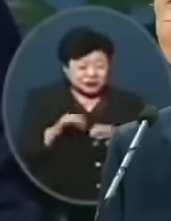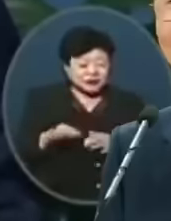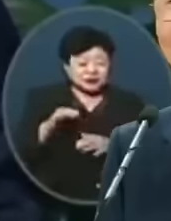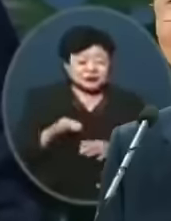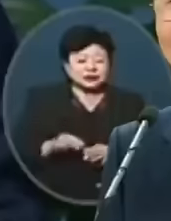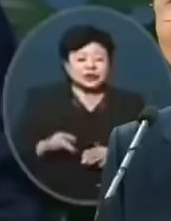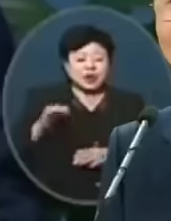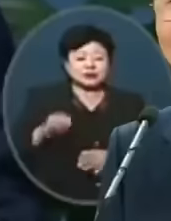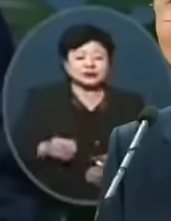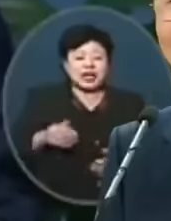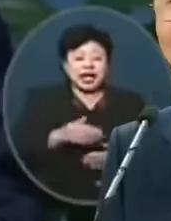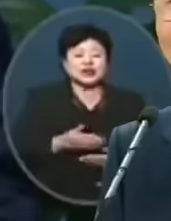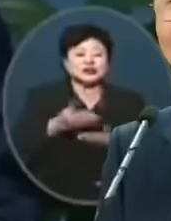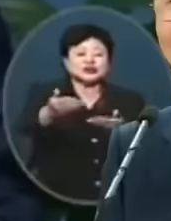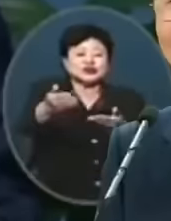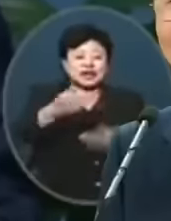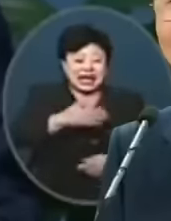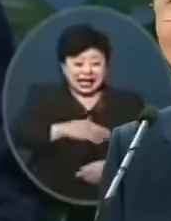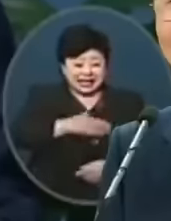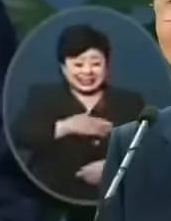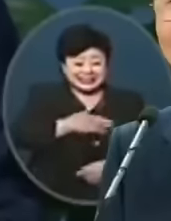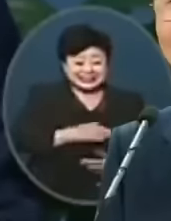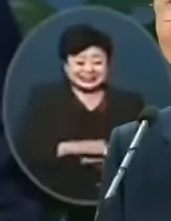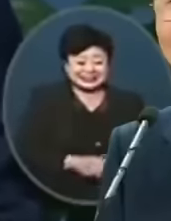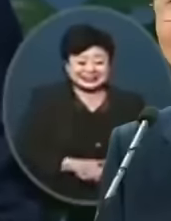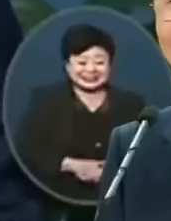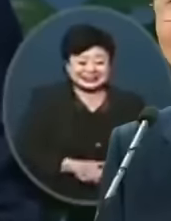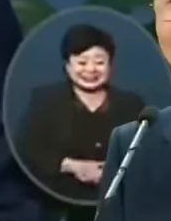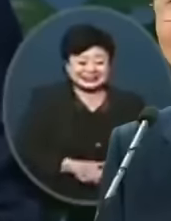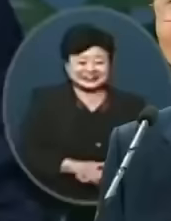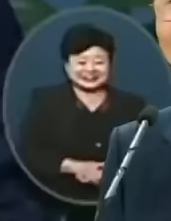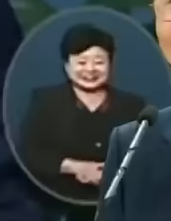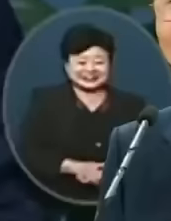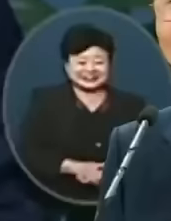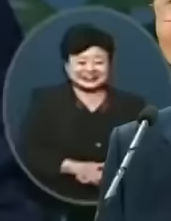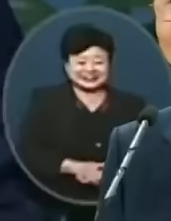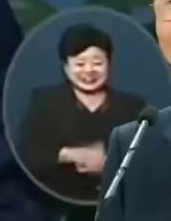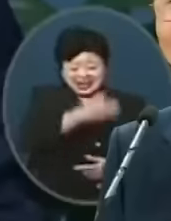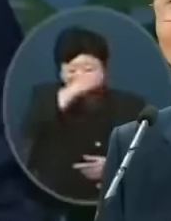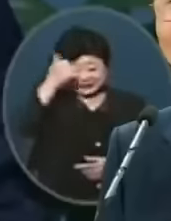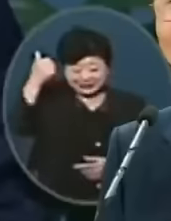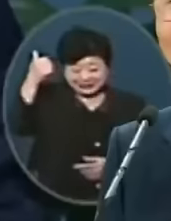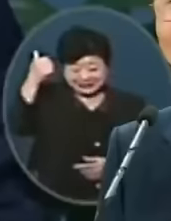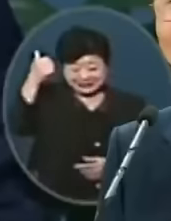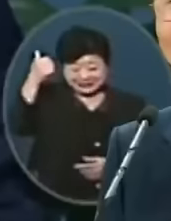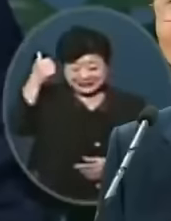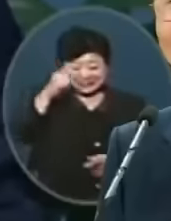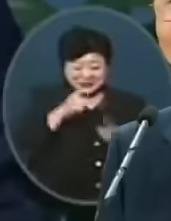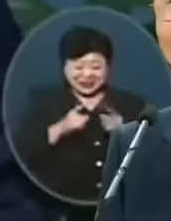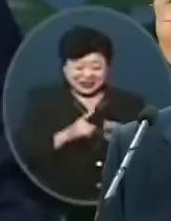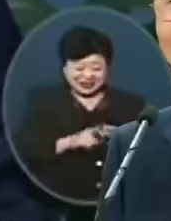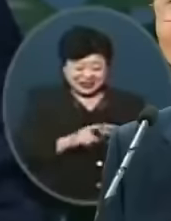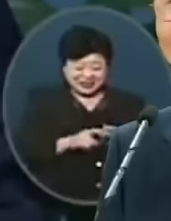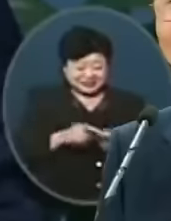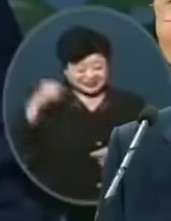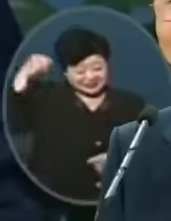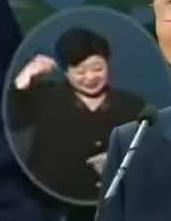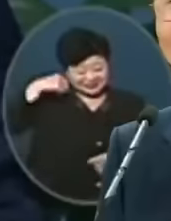흔들어 넘치게 해서 안겨주는구나. 그래서 나도 할아버지가 말하는 것이